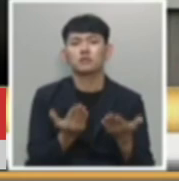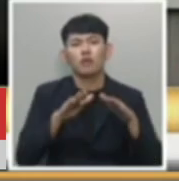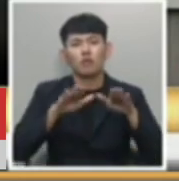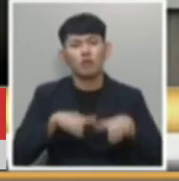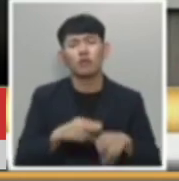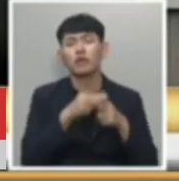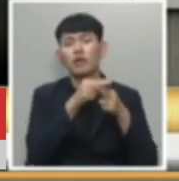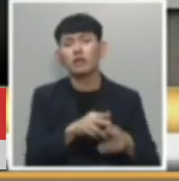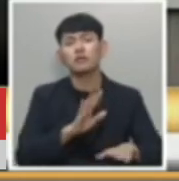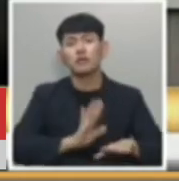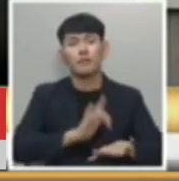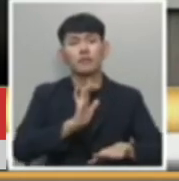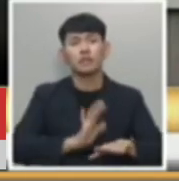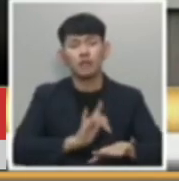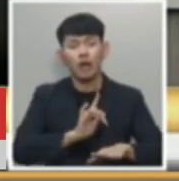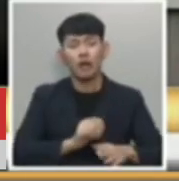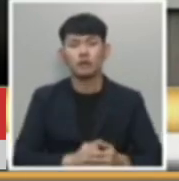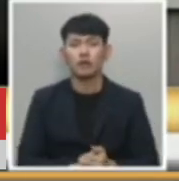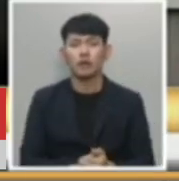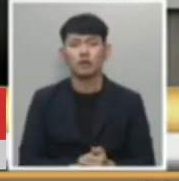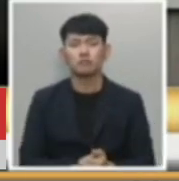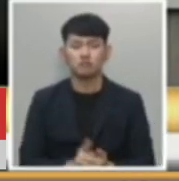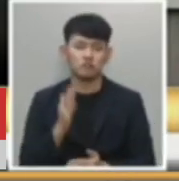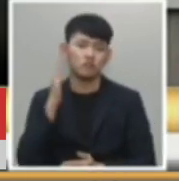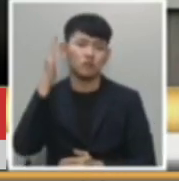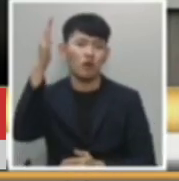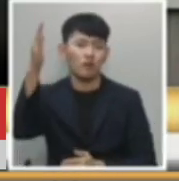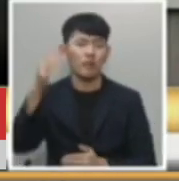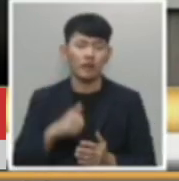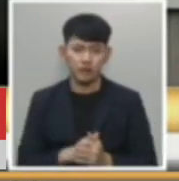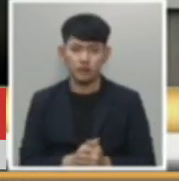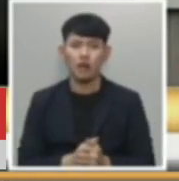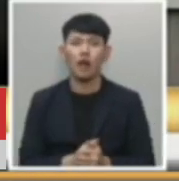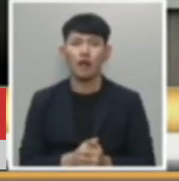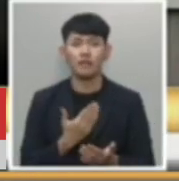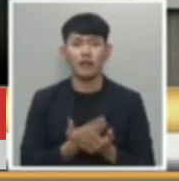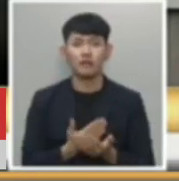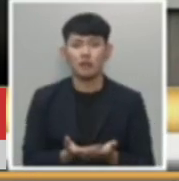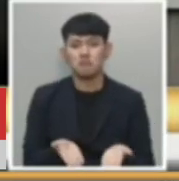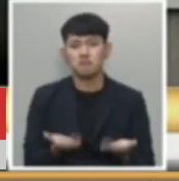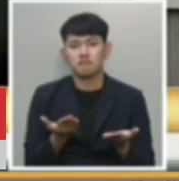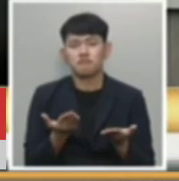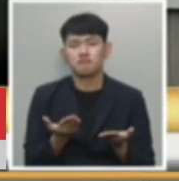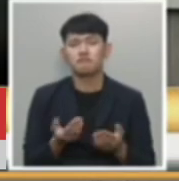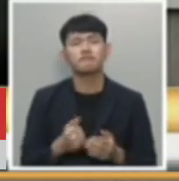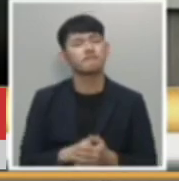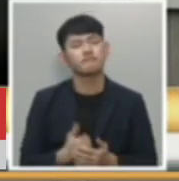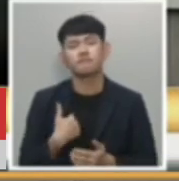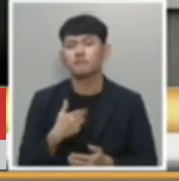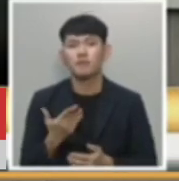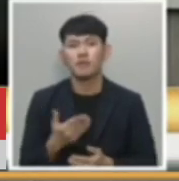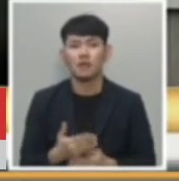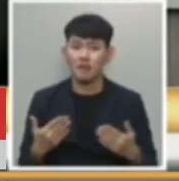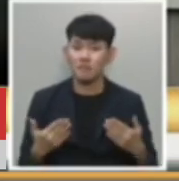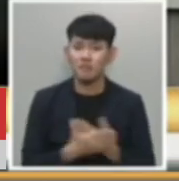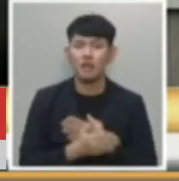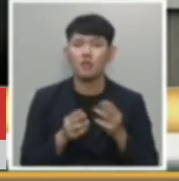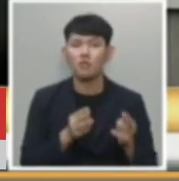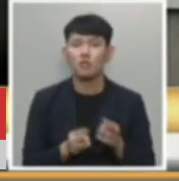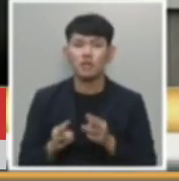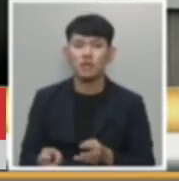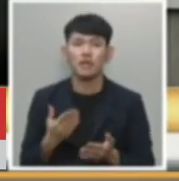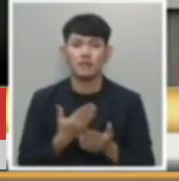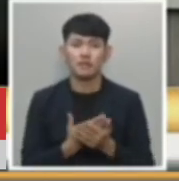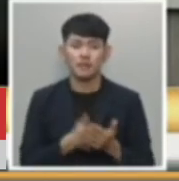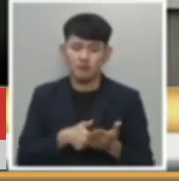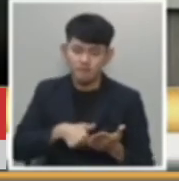ติเนี่ยไม่มีวันแล้วนะครับที่ราคาจะขยับสูงขึ้นจึงจำเป็นจะต้องใช้การประกันร